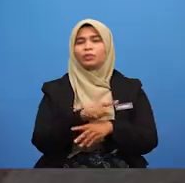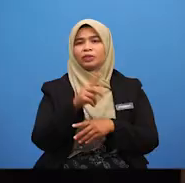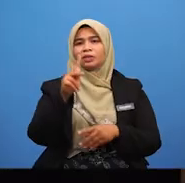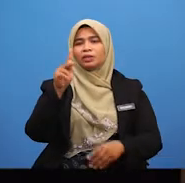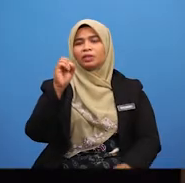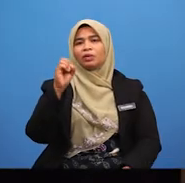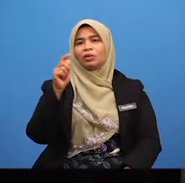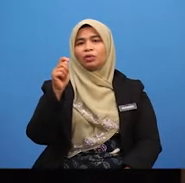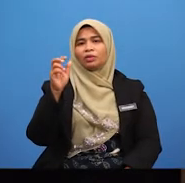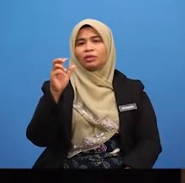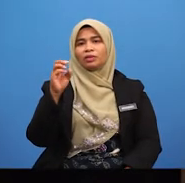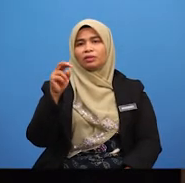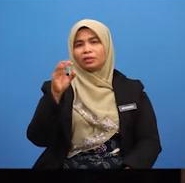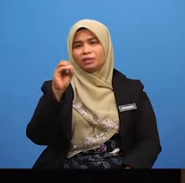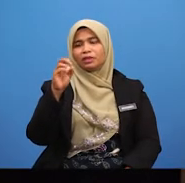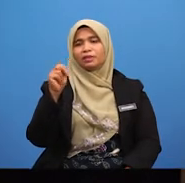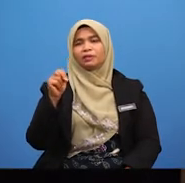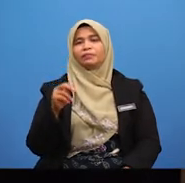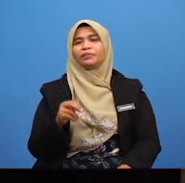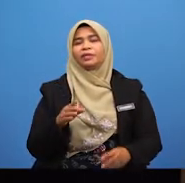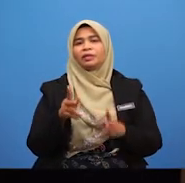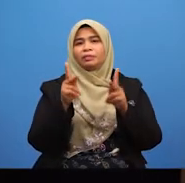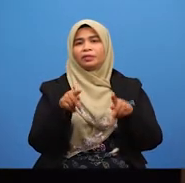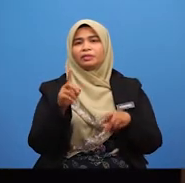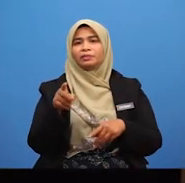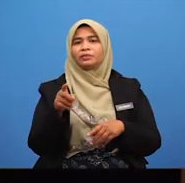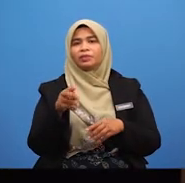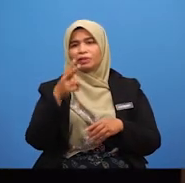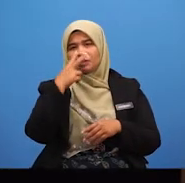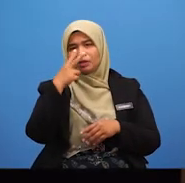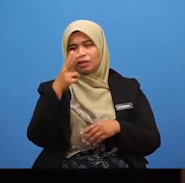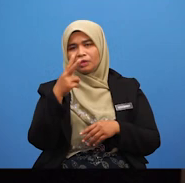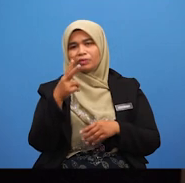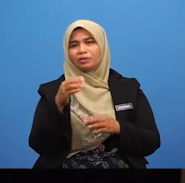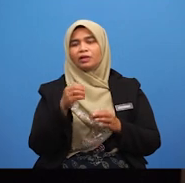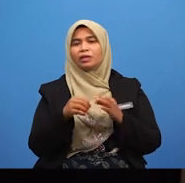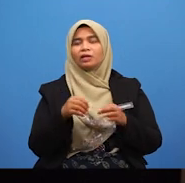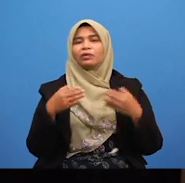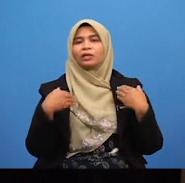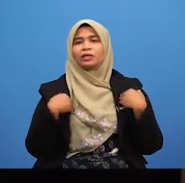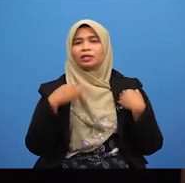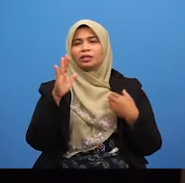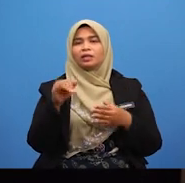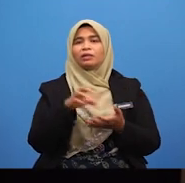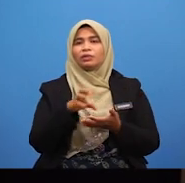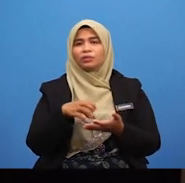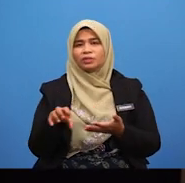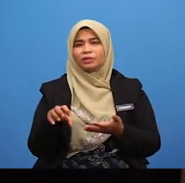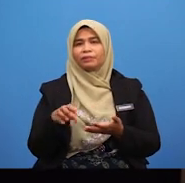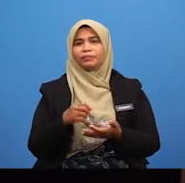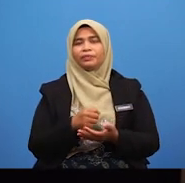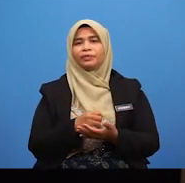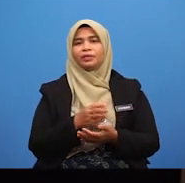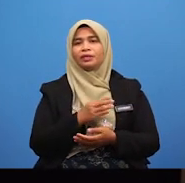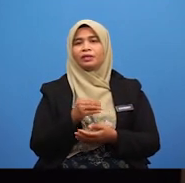pudar. Kemudian, pelajar-pelajar perlu meluruskan fabrik dan